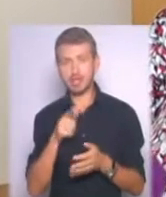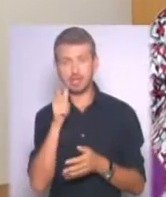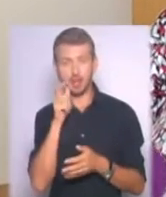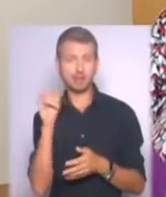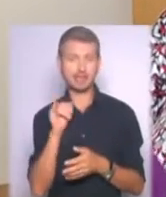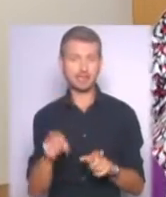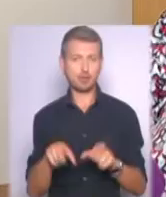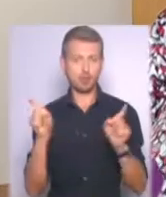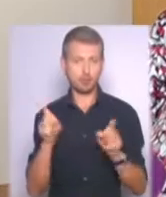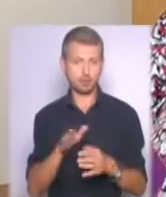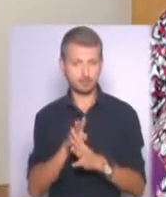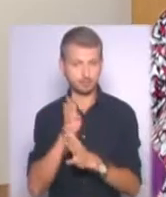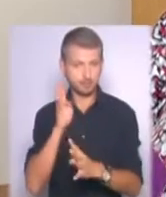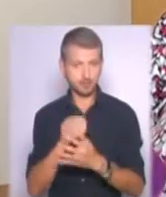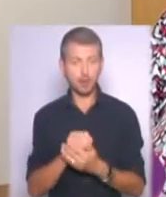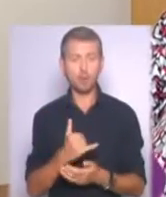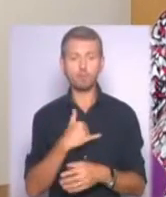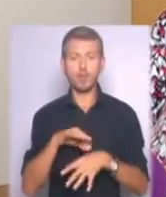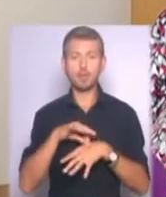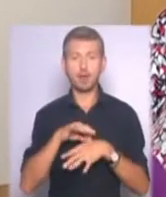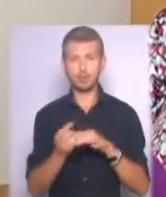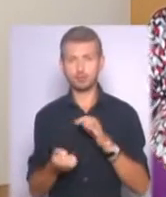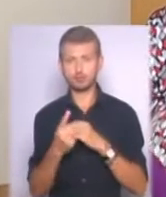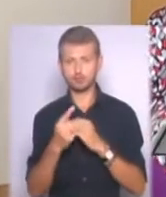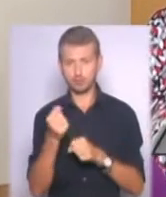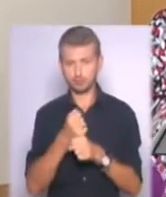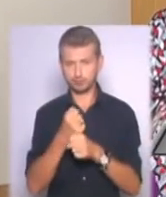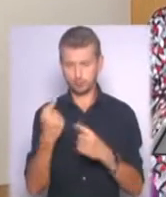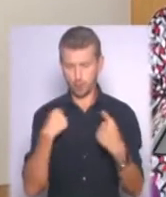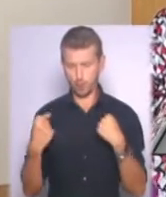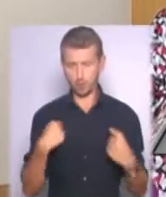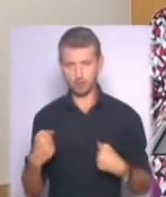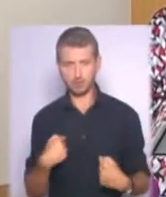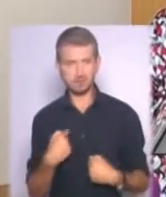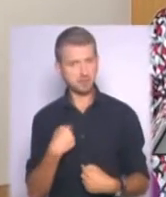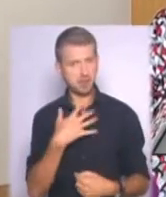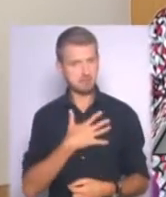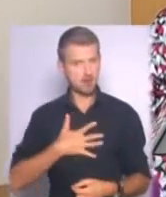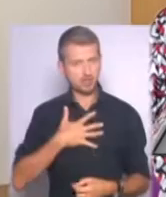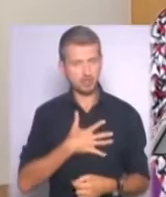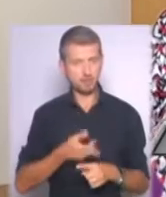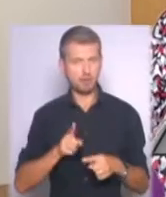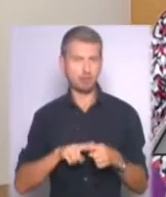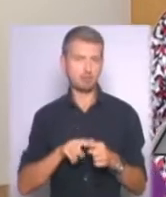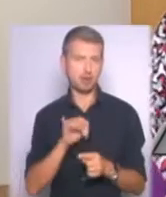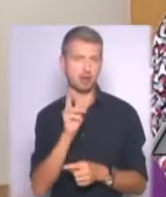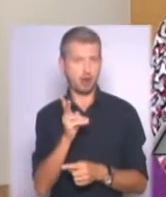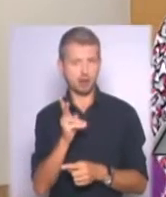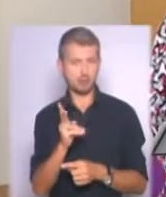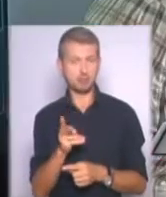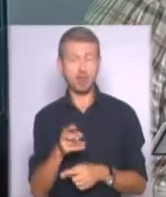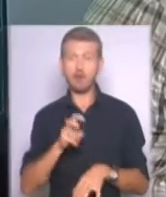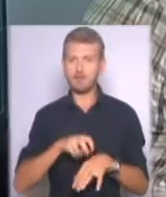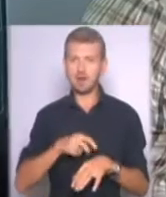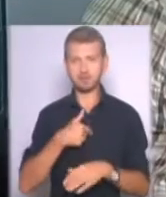кожі виникли родинки, новообразування. Дуже переживав, що це злокачественна опухоль, але мене врач